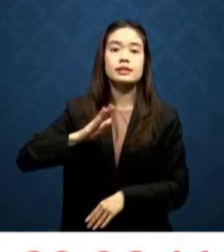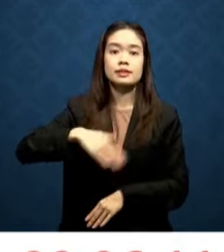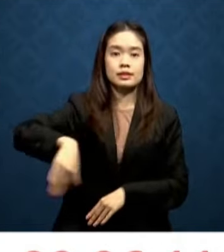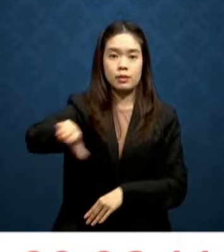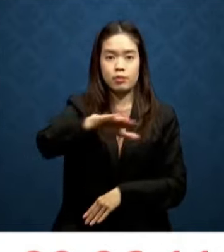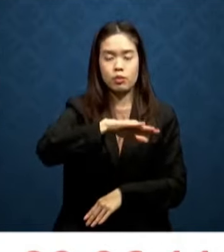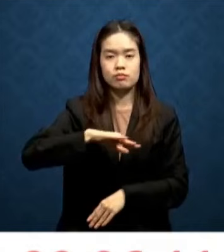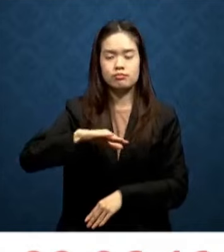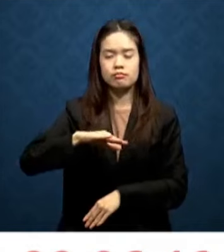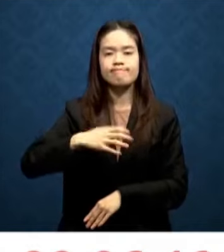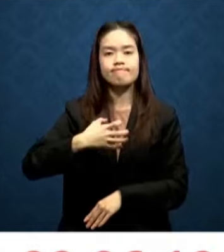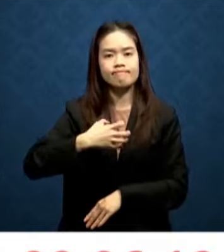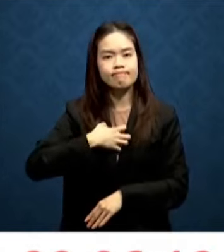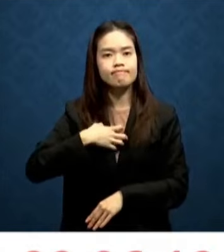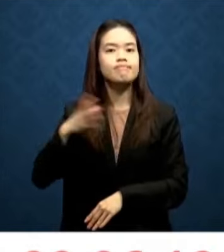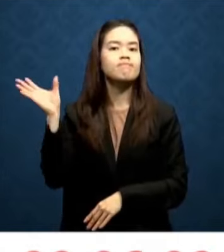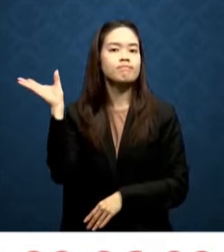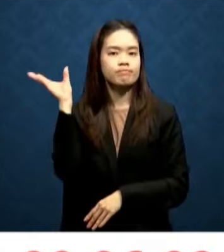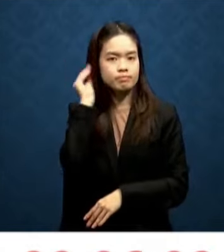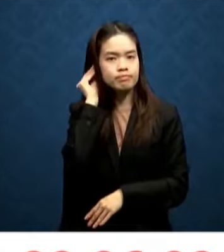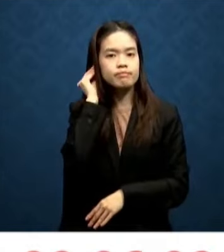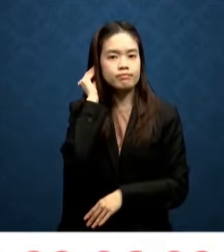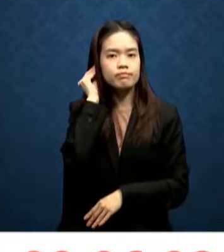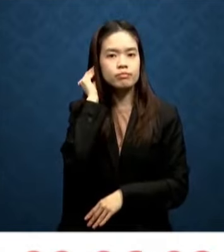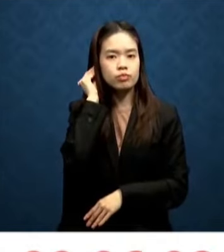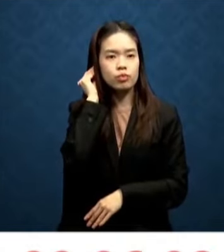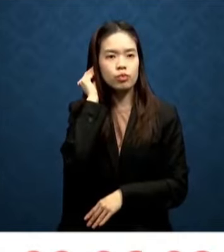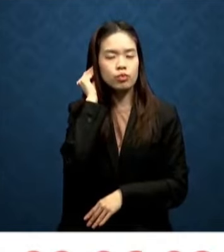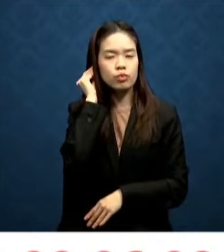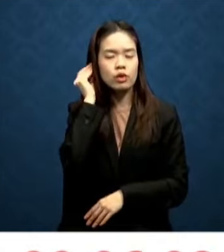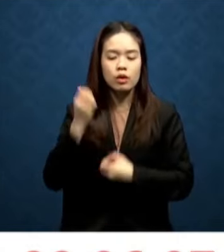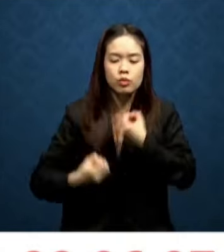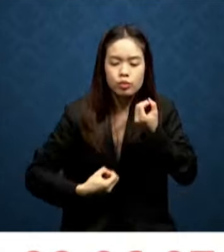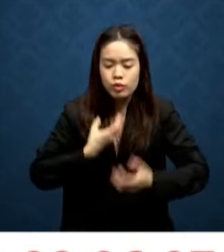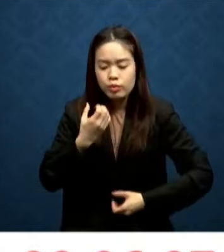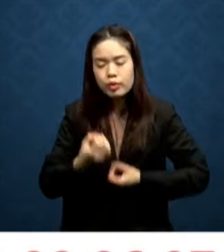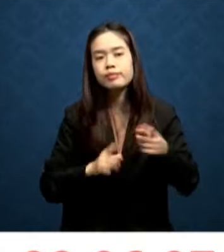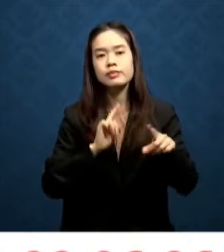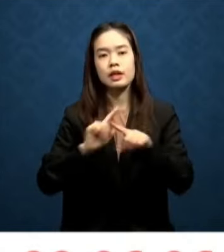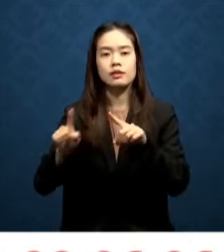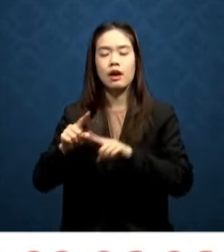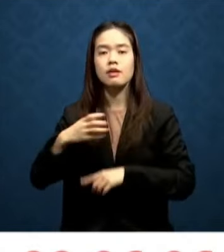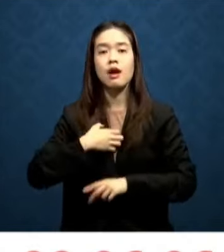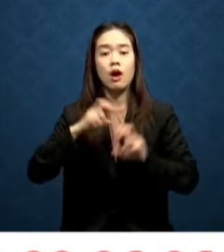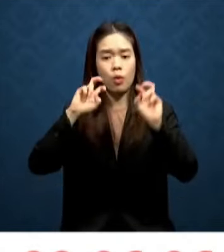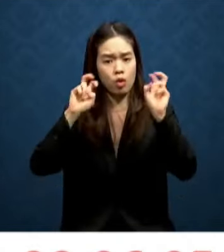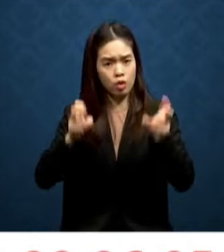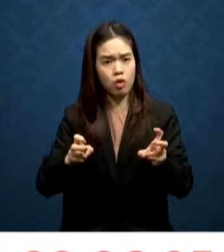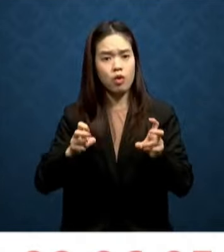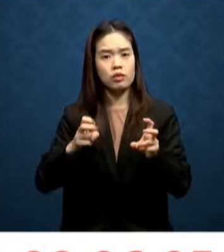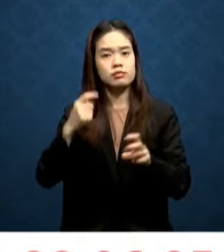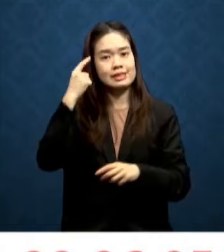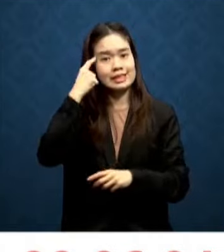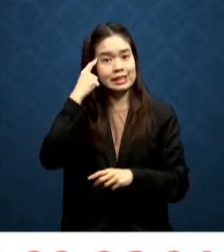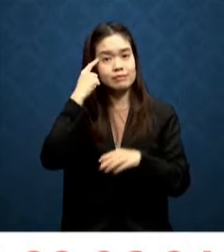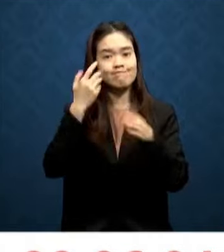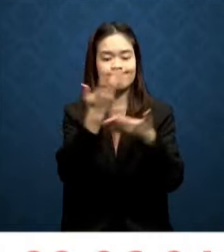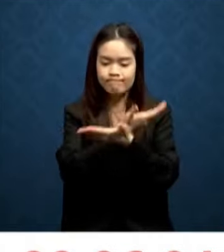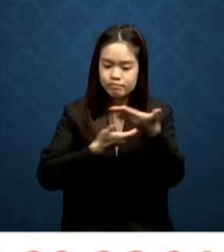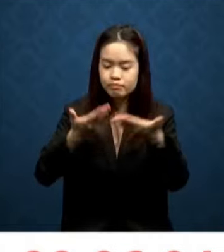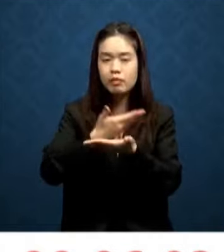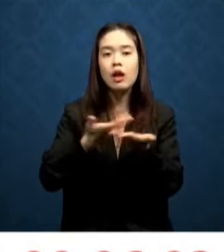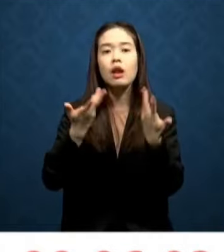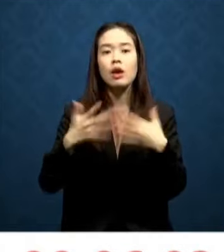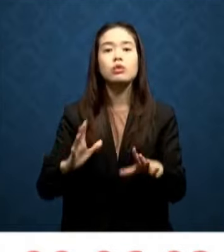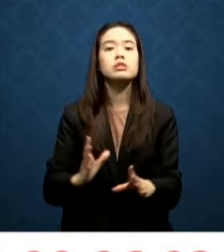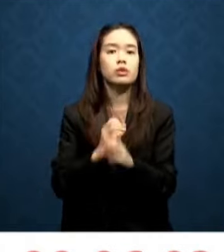เปิดใจรับฟังความคิดเห็นนะครับแล้วก็ยตินี้ให้ถี่ถ้วนก่อนแล้วค่อยตัดสิน